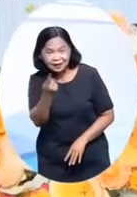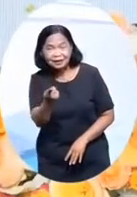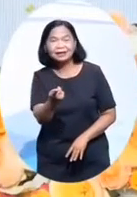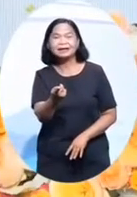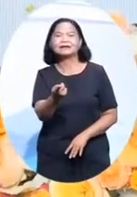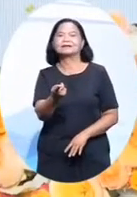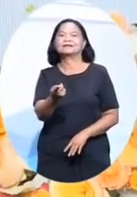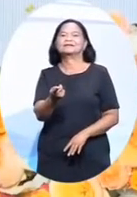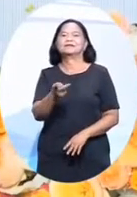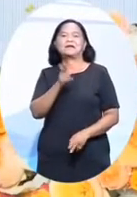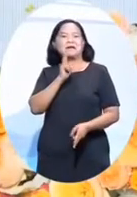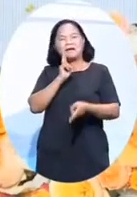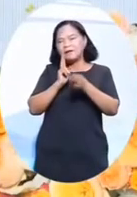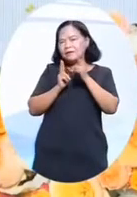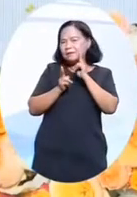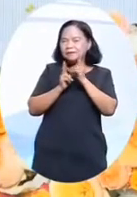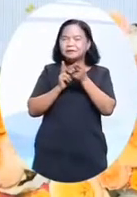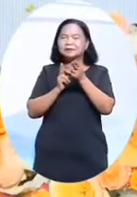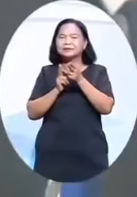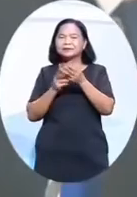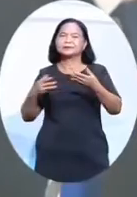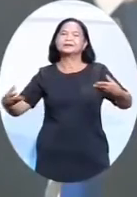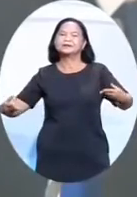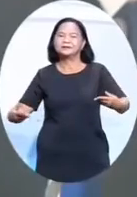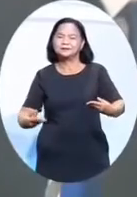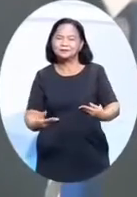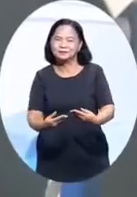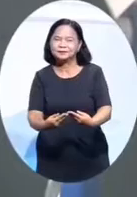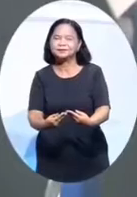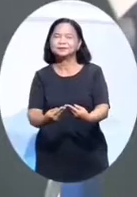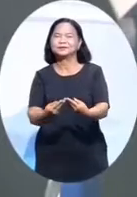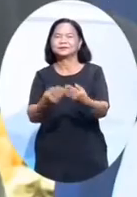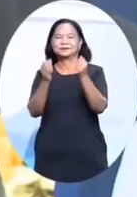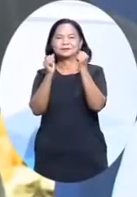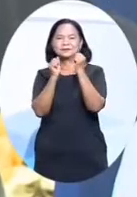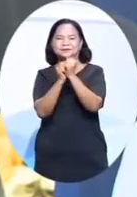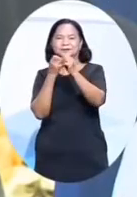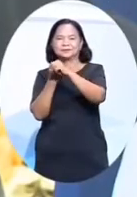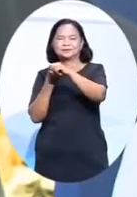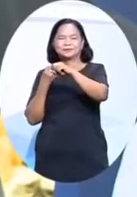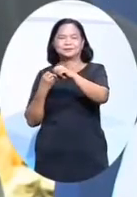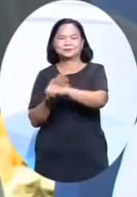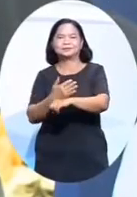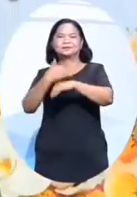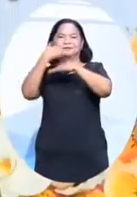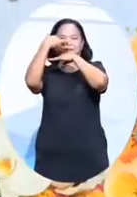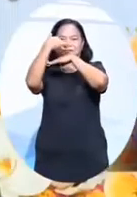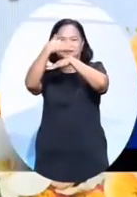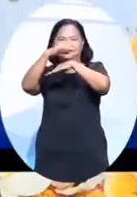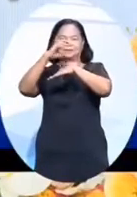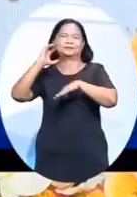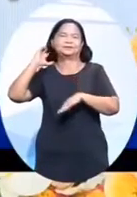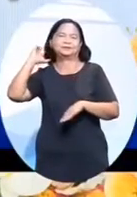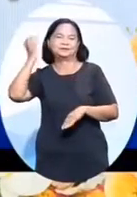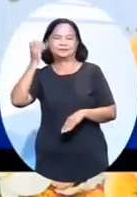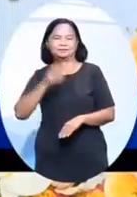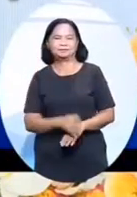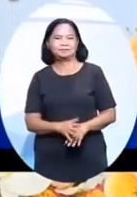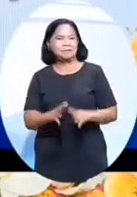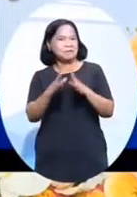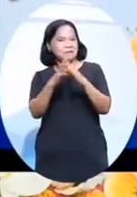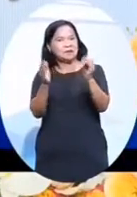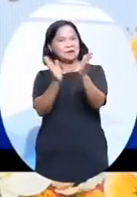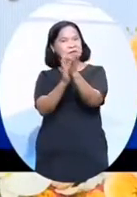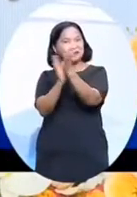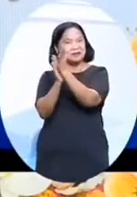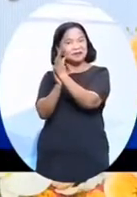sự hấp dẫn của Bình Phước trong thu hút đầu tư đối với các tập đoàn sản xuất lớn trên thế giới. Rất là hoan nghênh